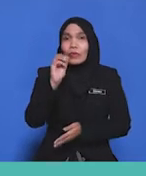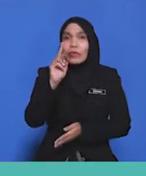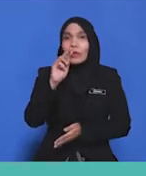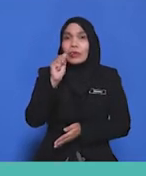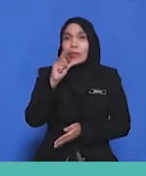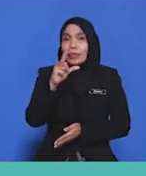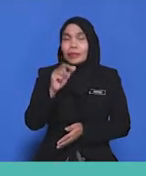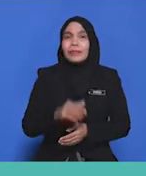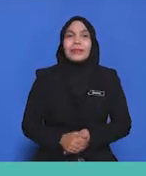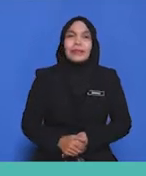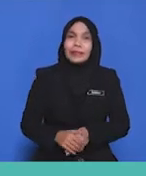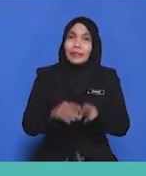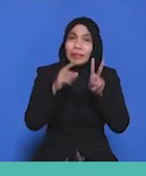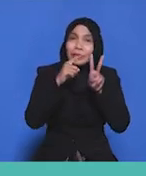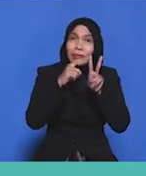Soalan yang kedua,